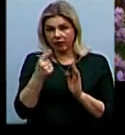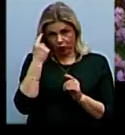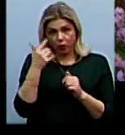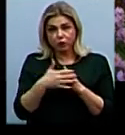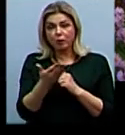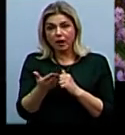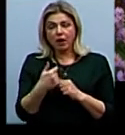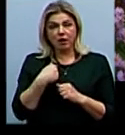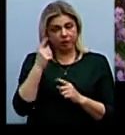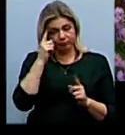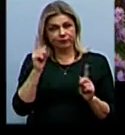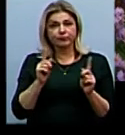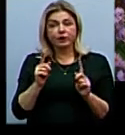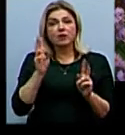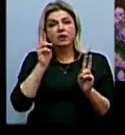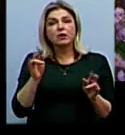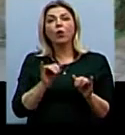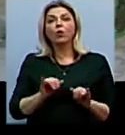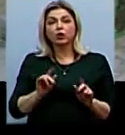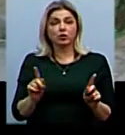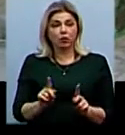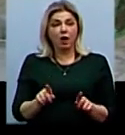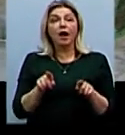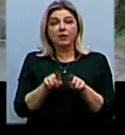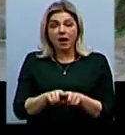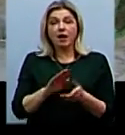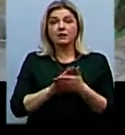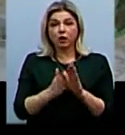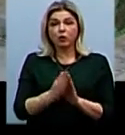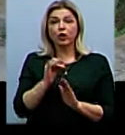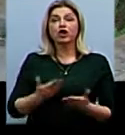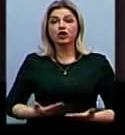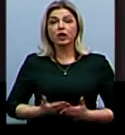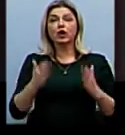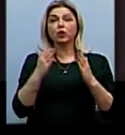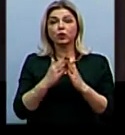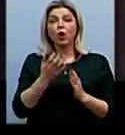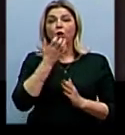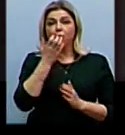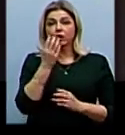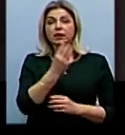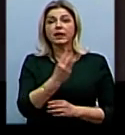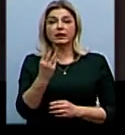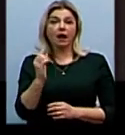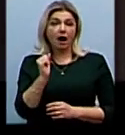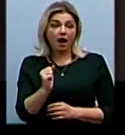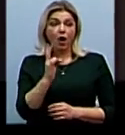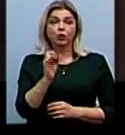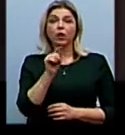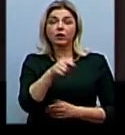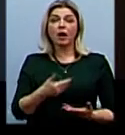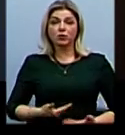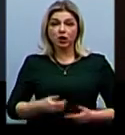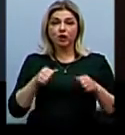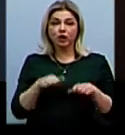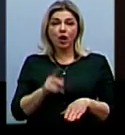Я була приголомшена і не знала, куди і що. Така ж ситуація склалася і у жителів будинку Південне 33А. Але там мешканці